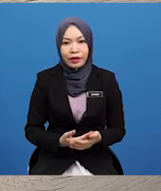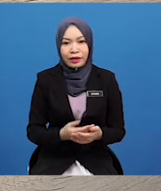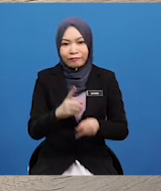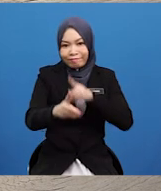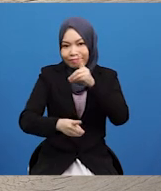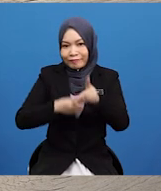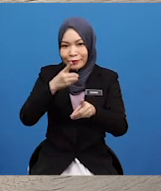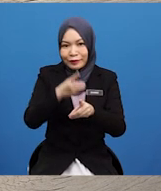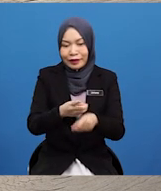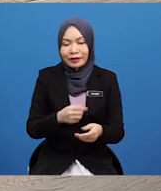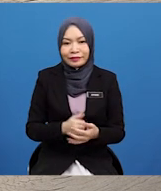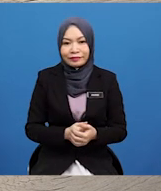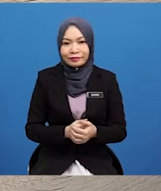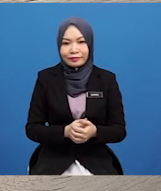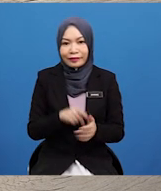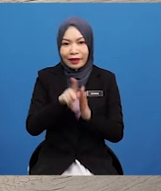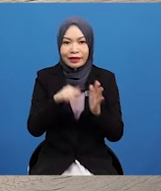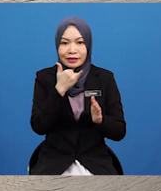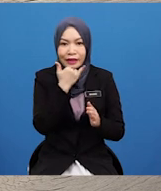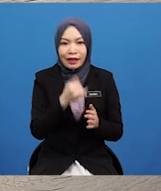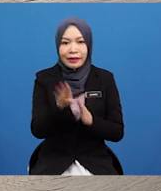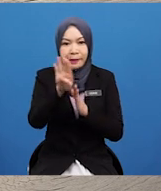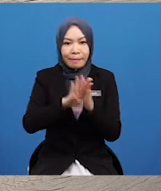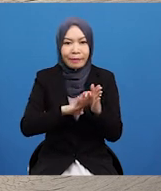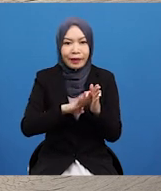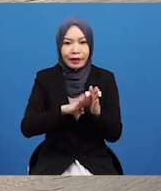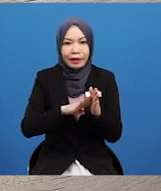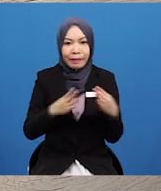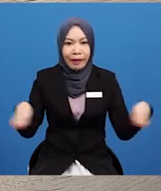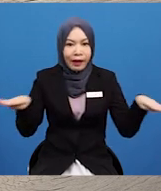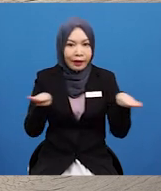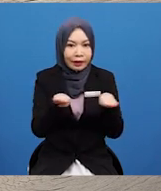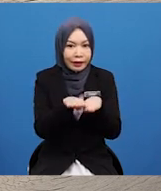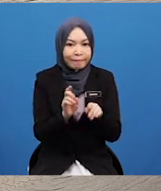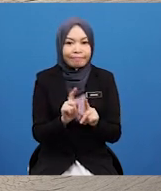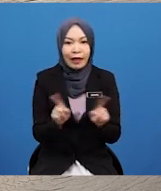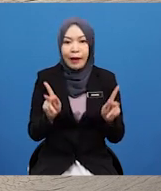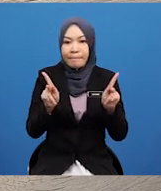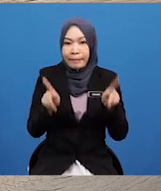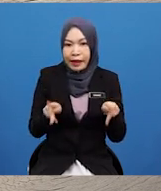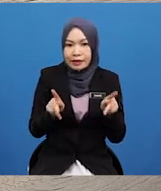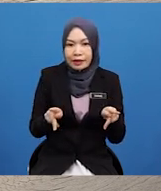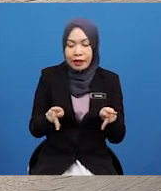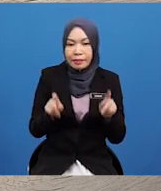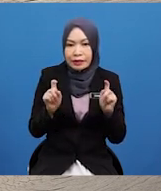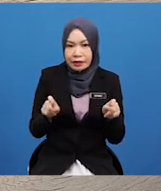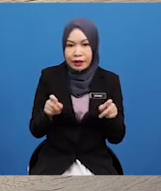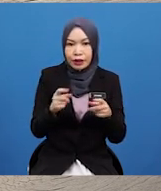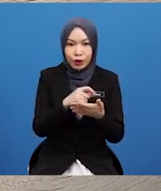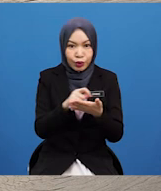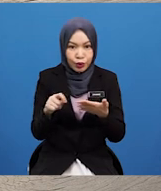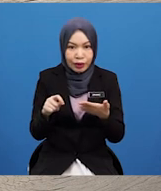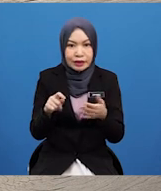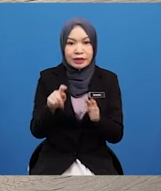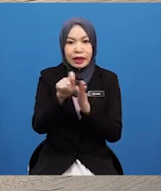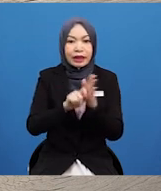Kesalahannya ialah berbagai. Pelajar perlu tulis terdapat berbagai binatang.